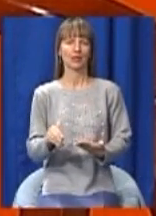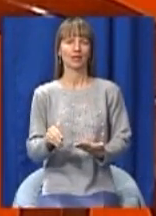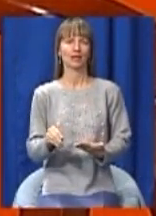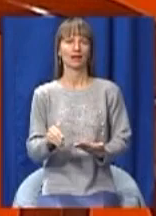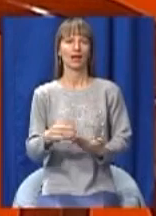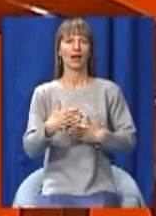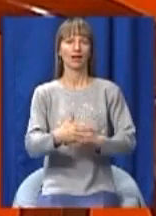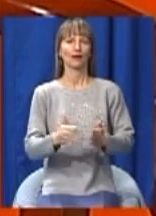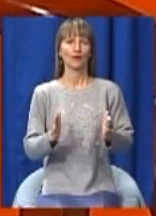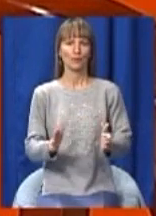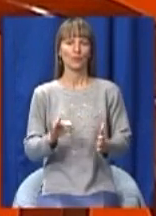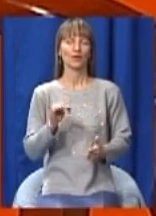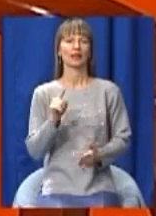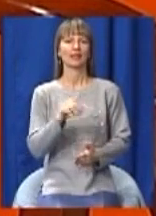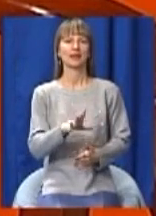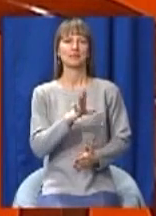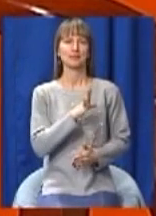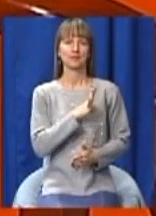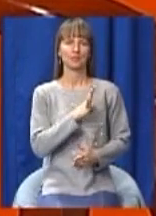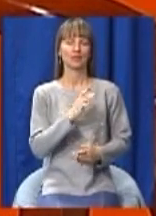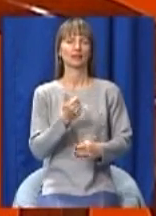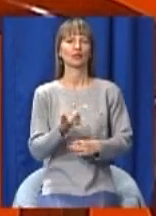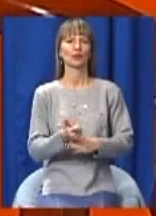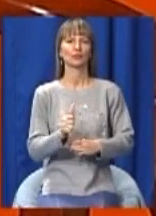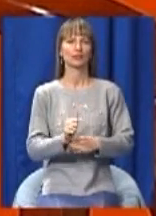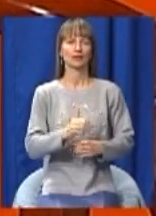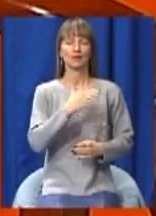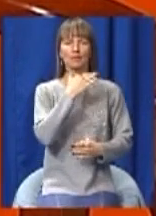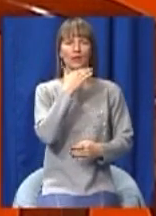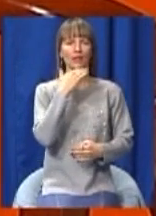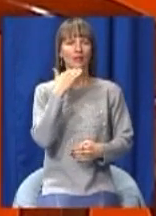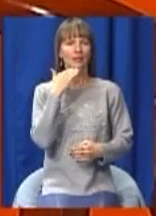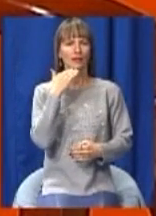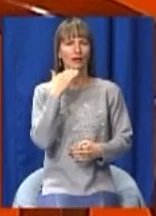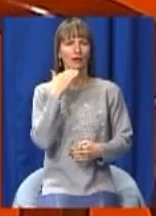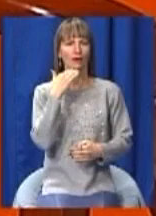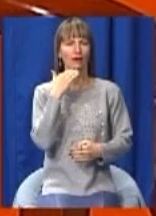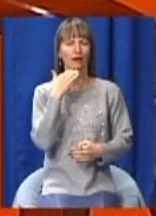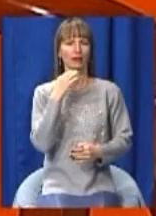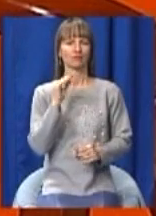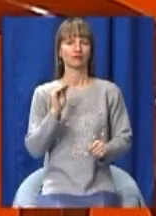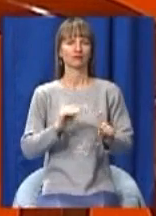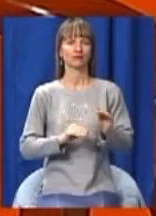коробку и там было очень много принадлежностей